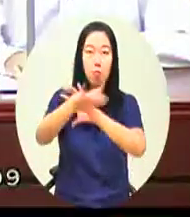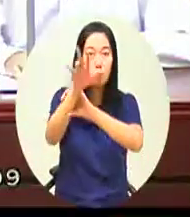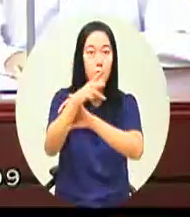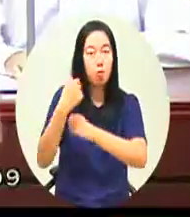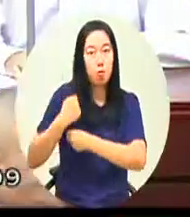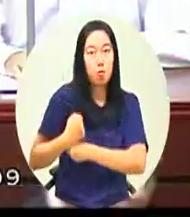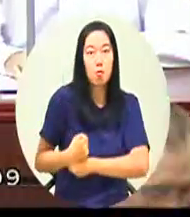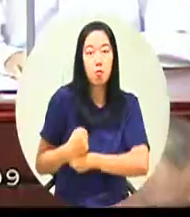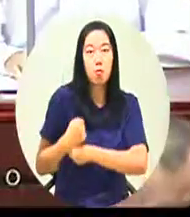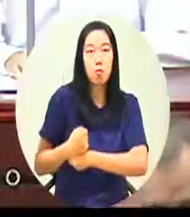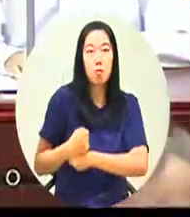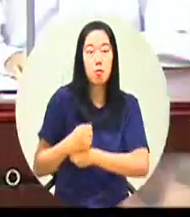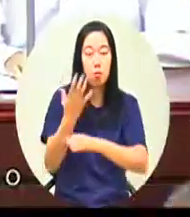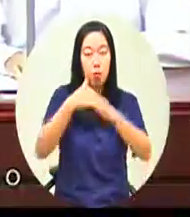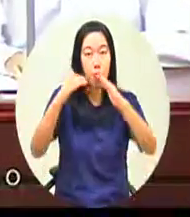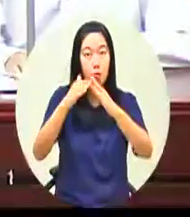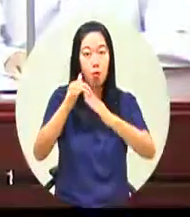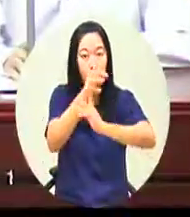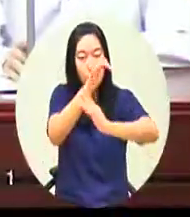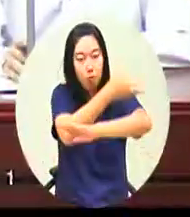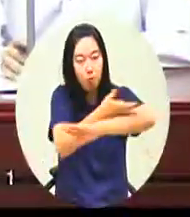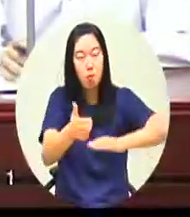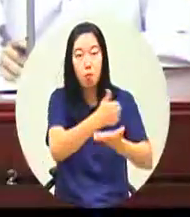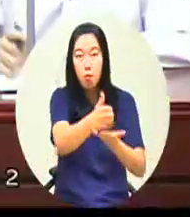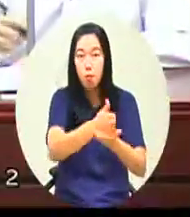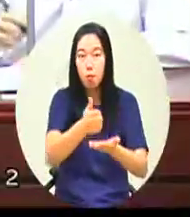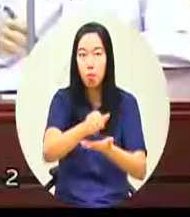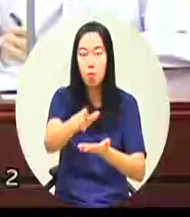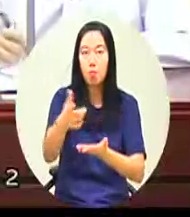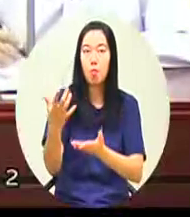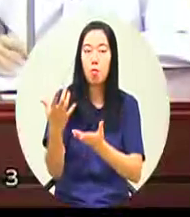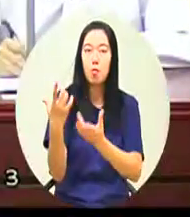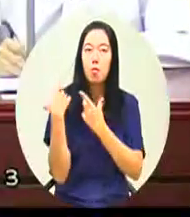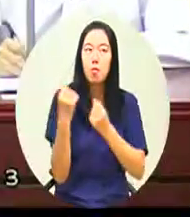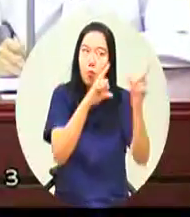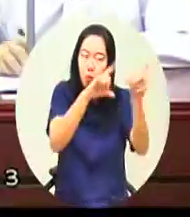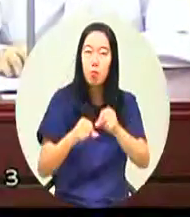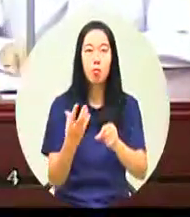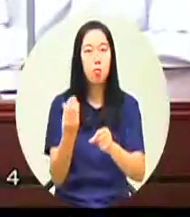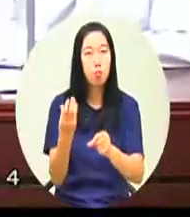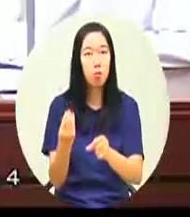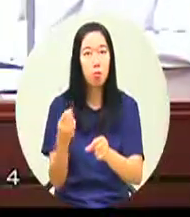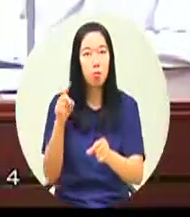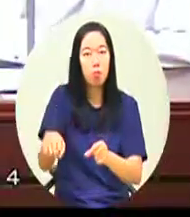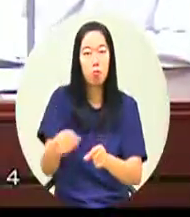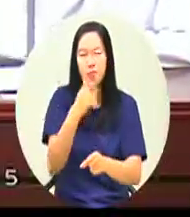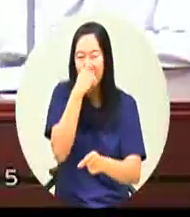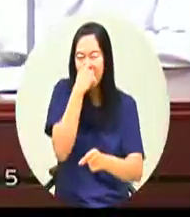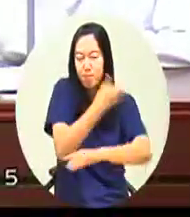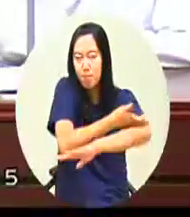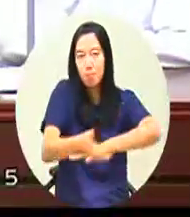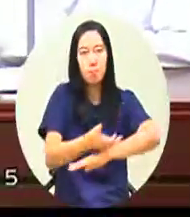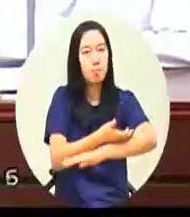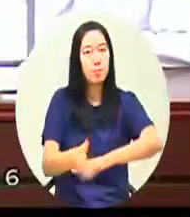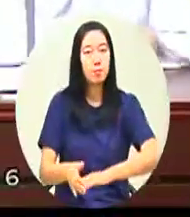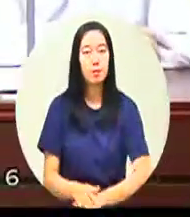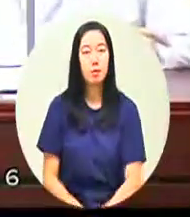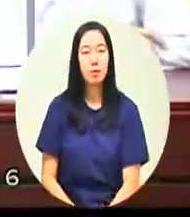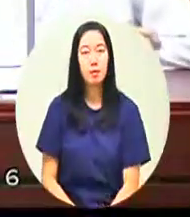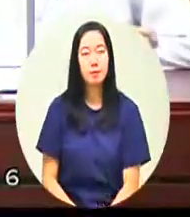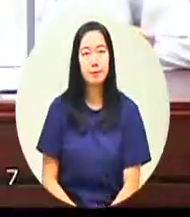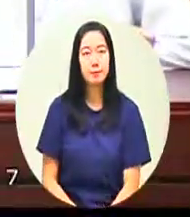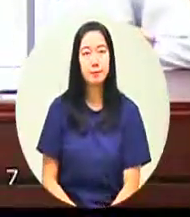路，确实无照原来伊该排去咱的阿公店溪的所在无排过，而且佫塌的吼。啊，这部分我想，